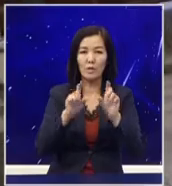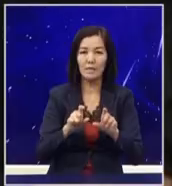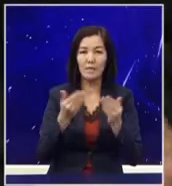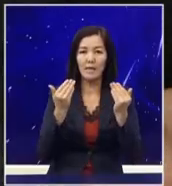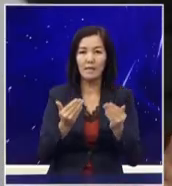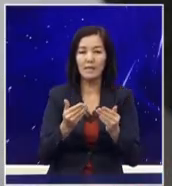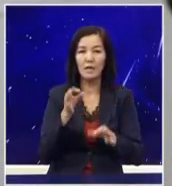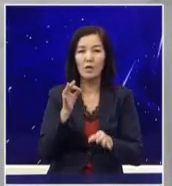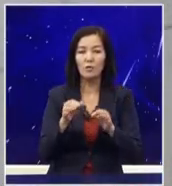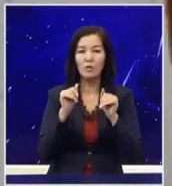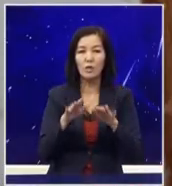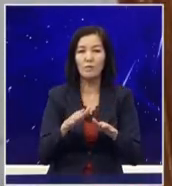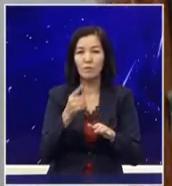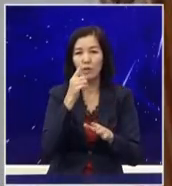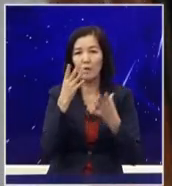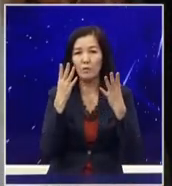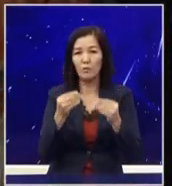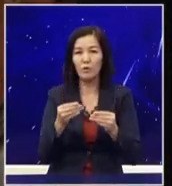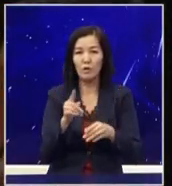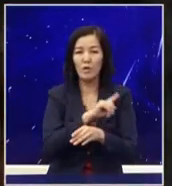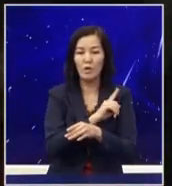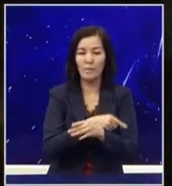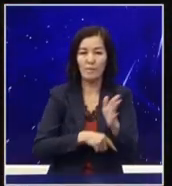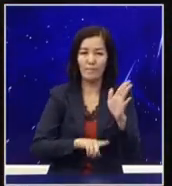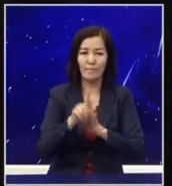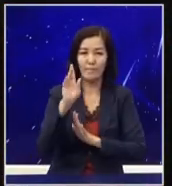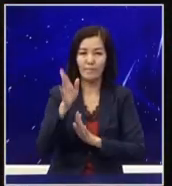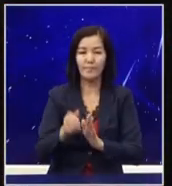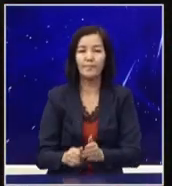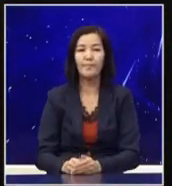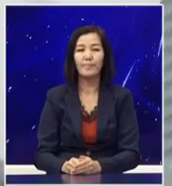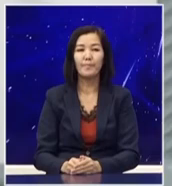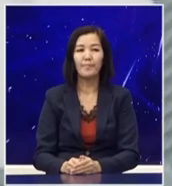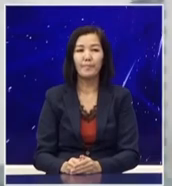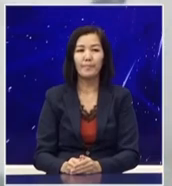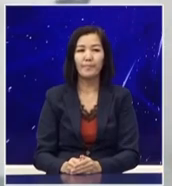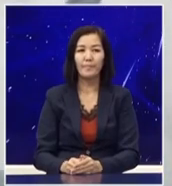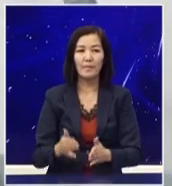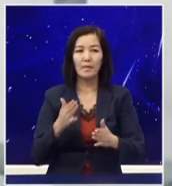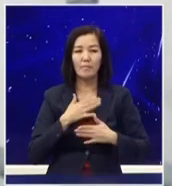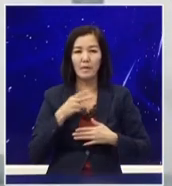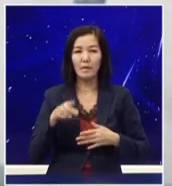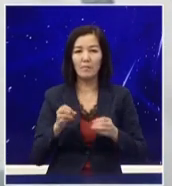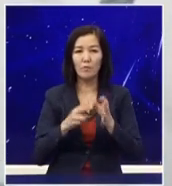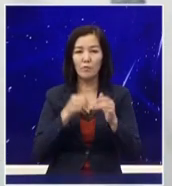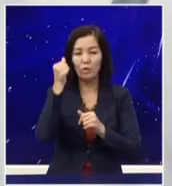отырғызылды. Айта кетейік, сот шешімі жақын күндері күшіне енбек. Мен 2017 жылы